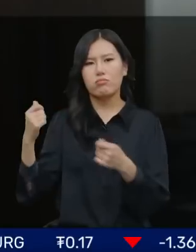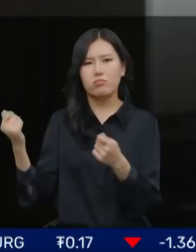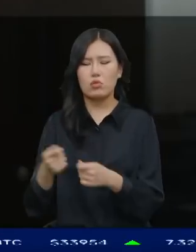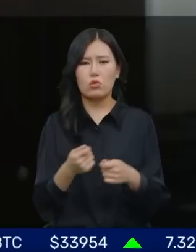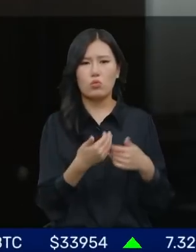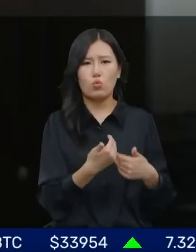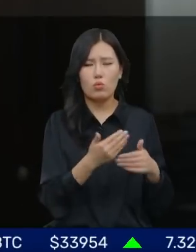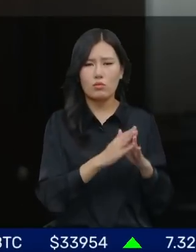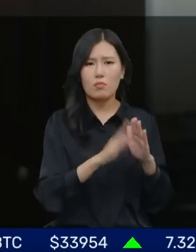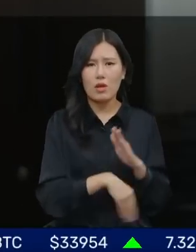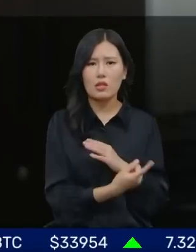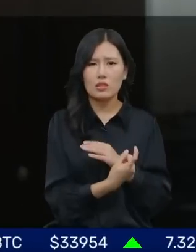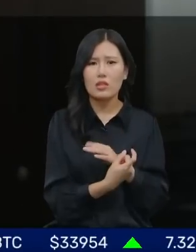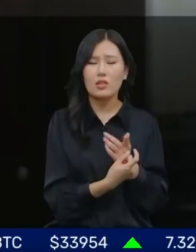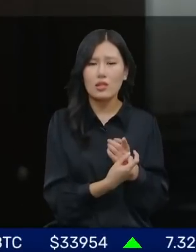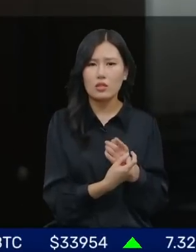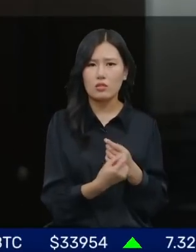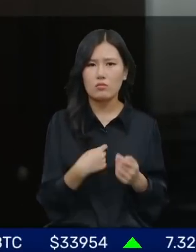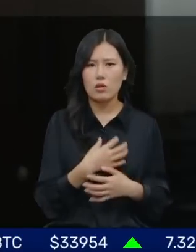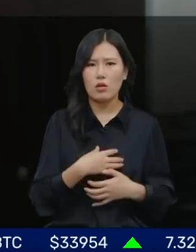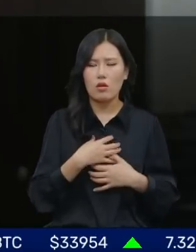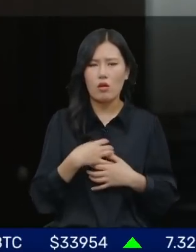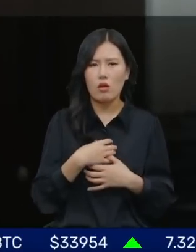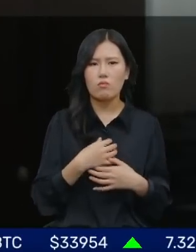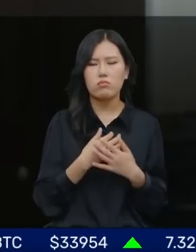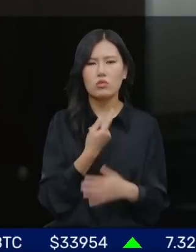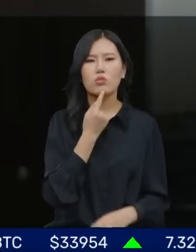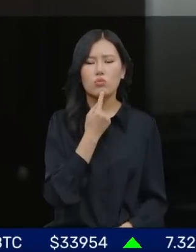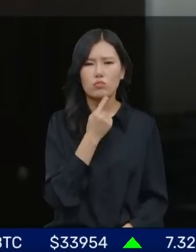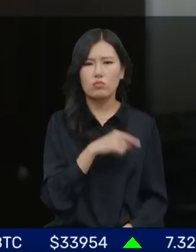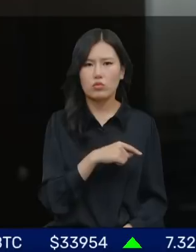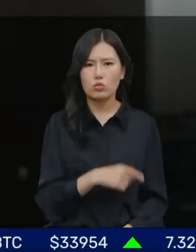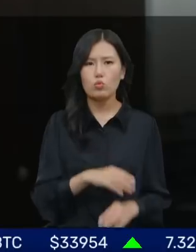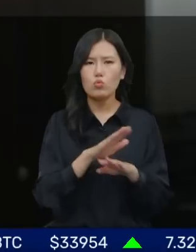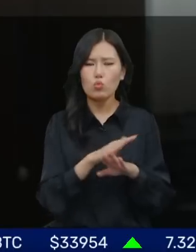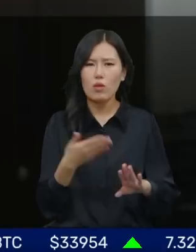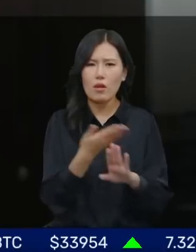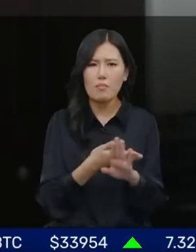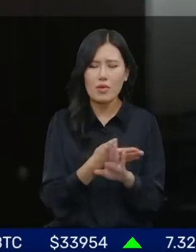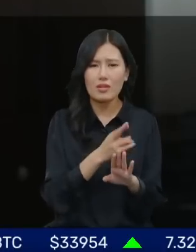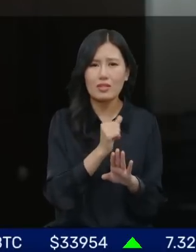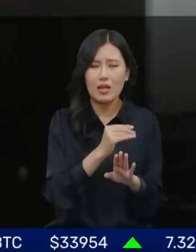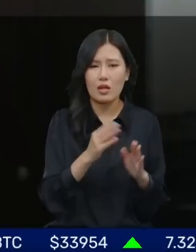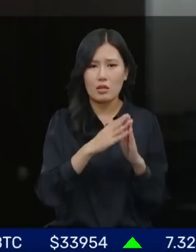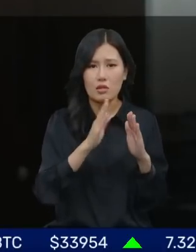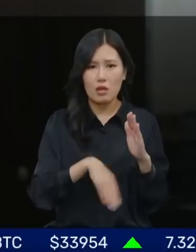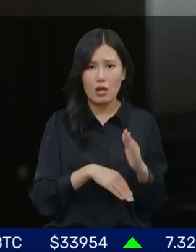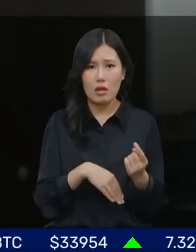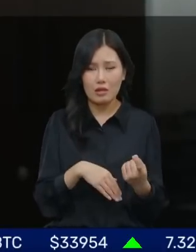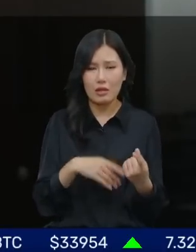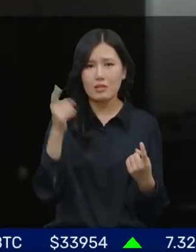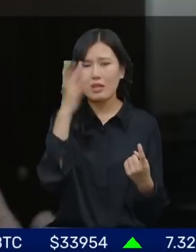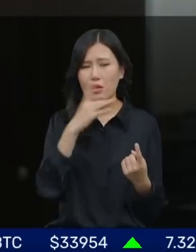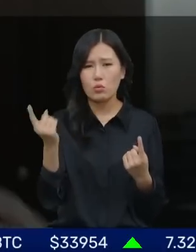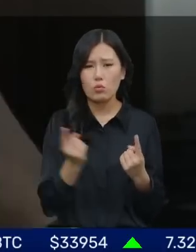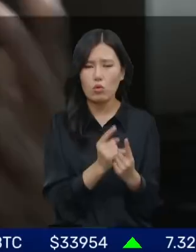үлддэг. Энэ нь хүүхдийг маш эмзэг байдалд оруулдаг. Хүүхэд хамгаалалт талаас нь бол гэртээ ганцаараа байхгүй танихгүй хүн ирэхийг